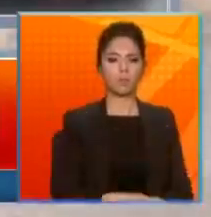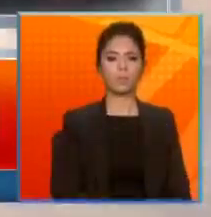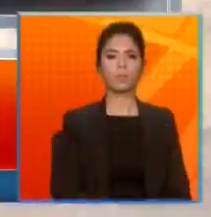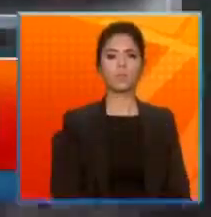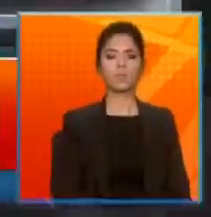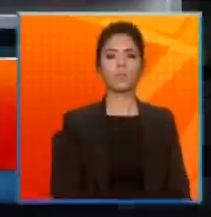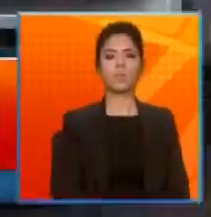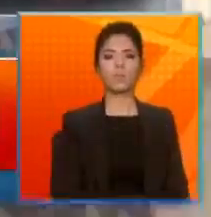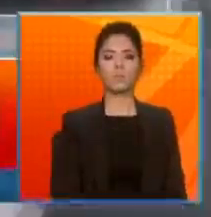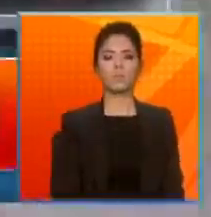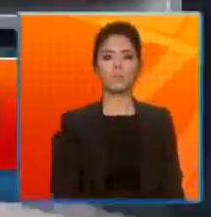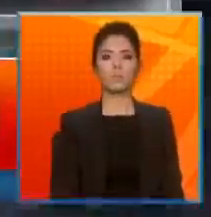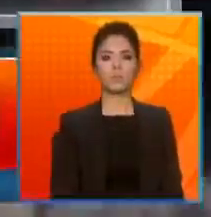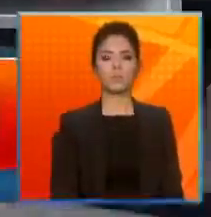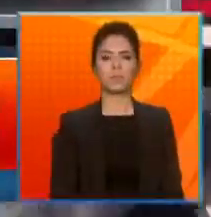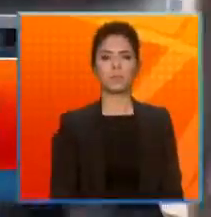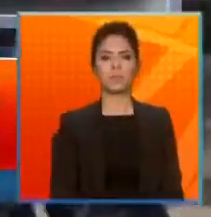öldürdü?